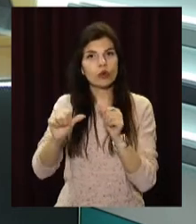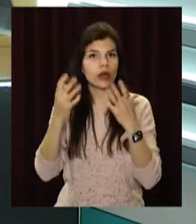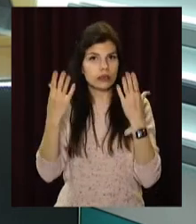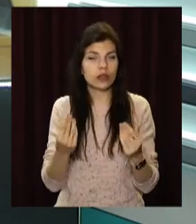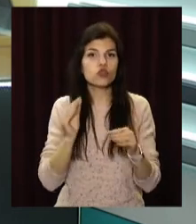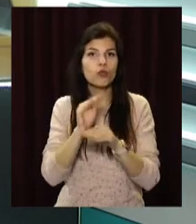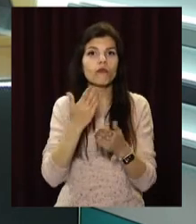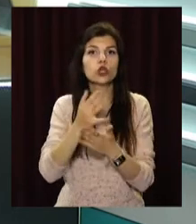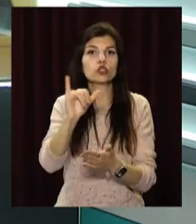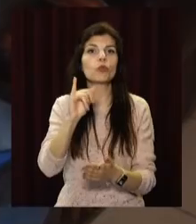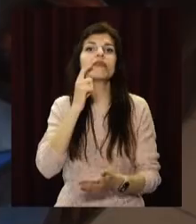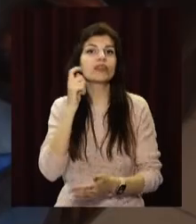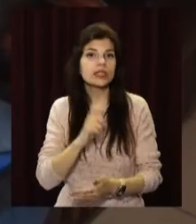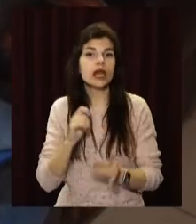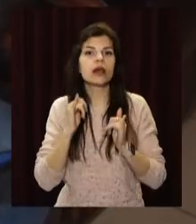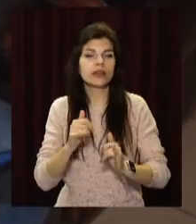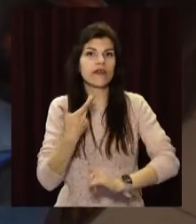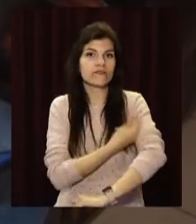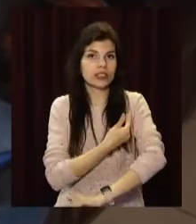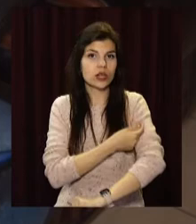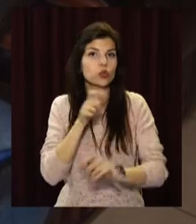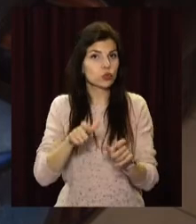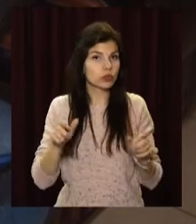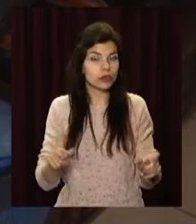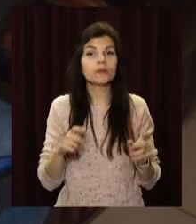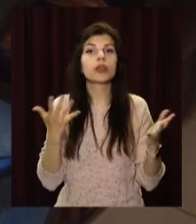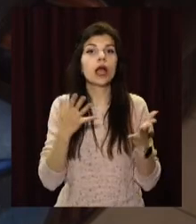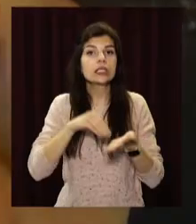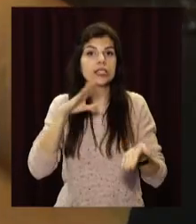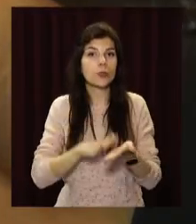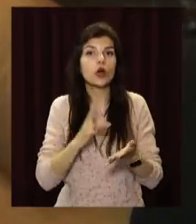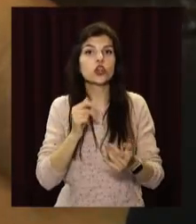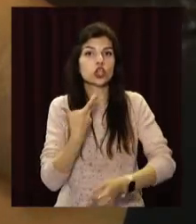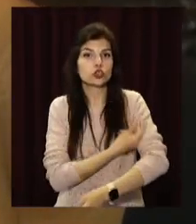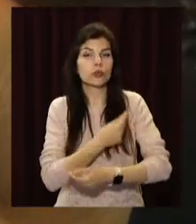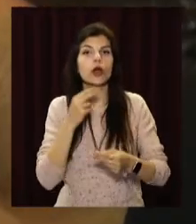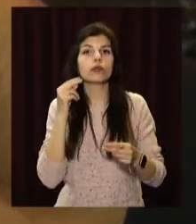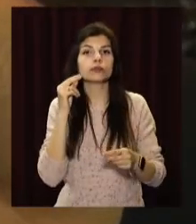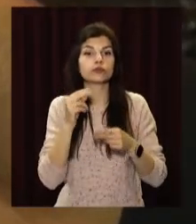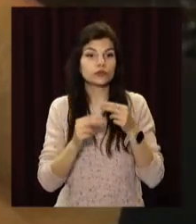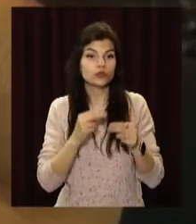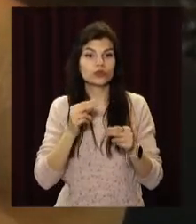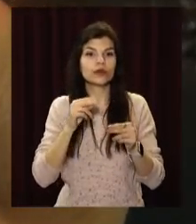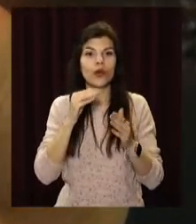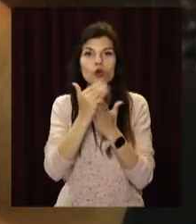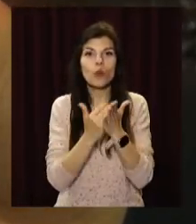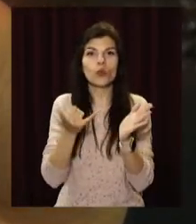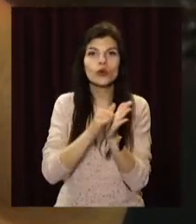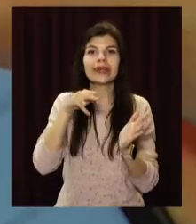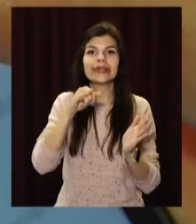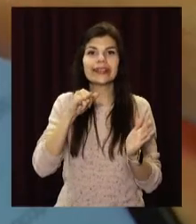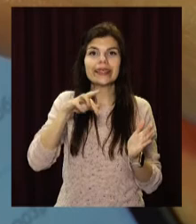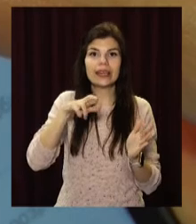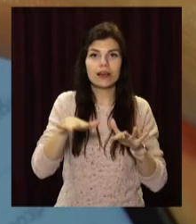а саме суботи та неділі для вакцинації людей, які записалися на щеплення через застосунок Дія. Нині в